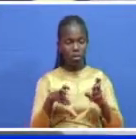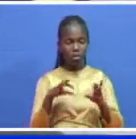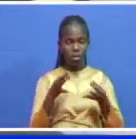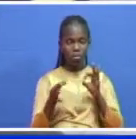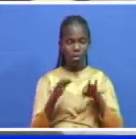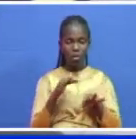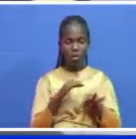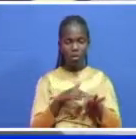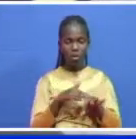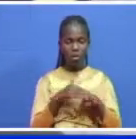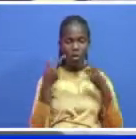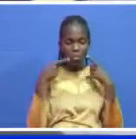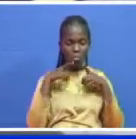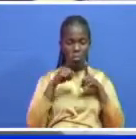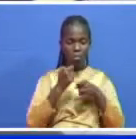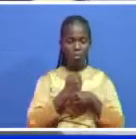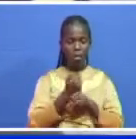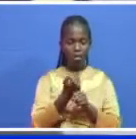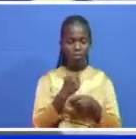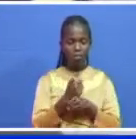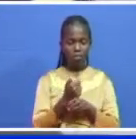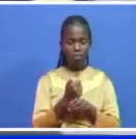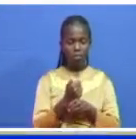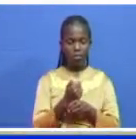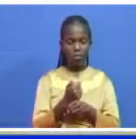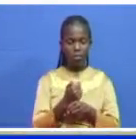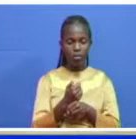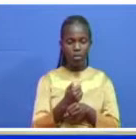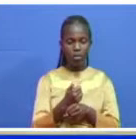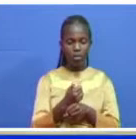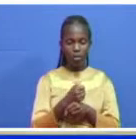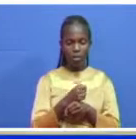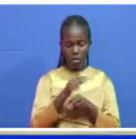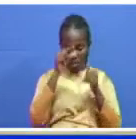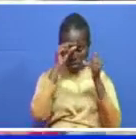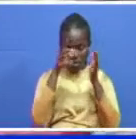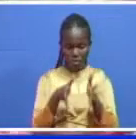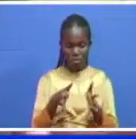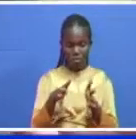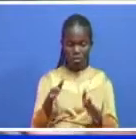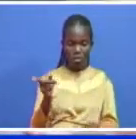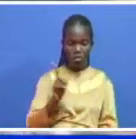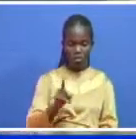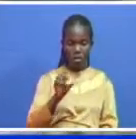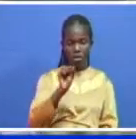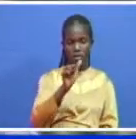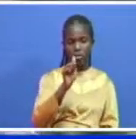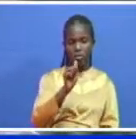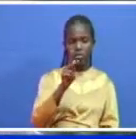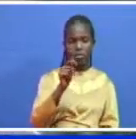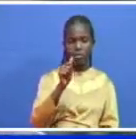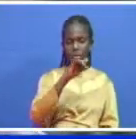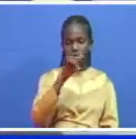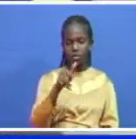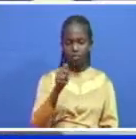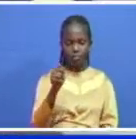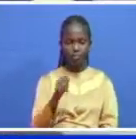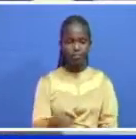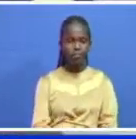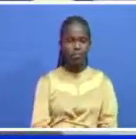pronouncements that were made by the Nairobi County Government Chief, His Excellency Honorable Johnson